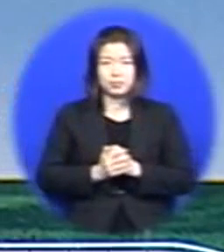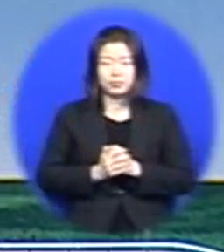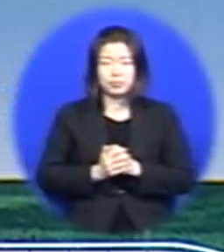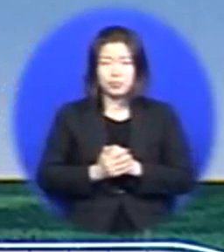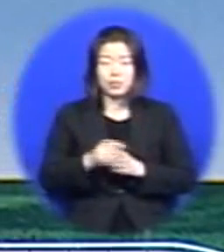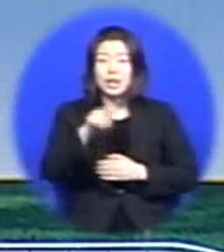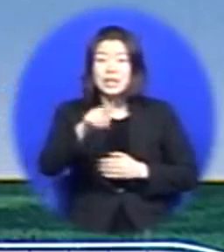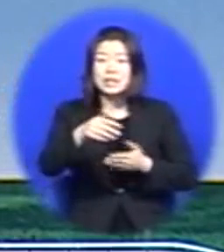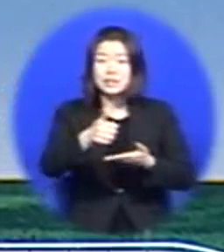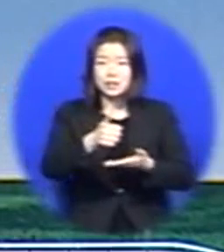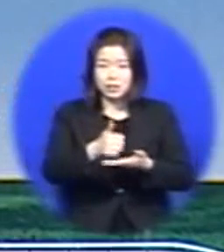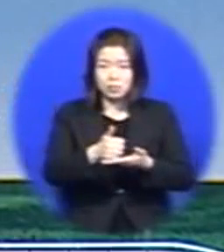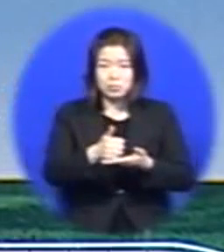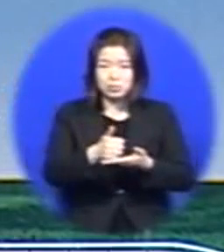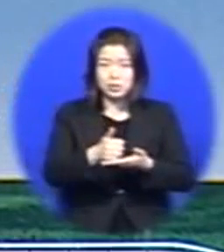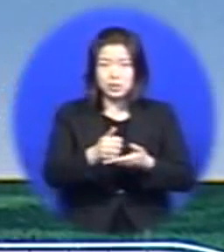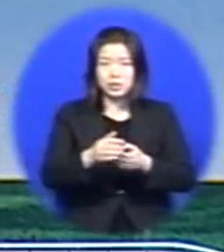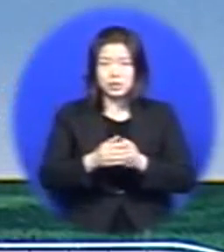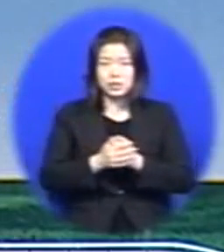그러신 분들이